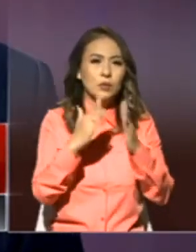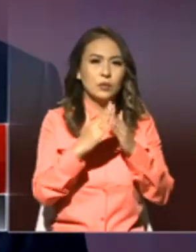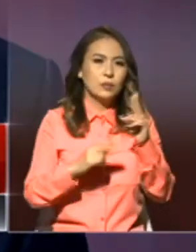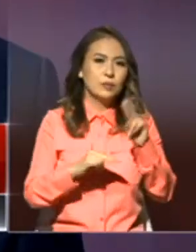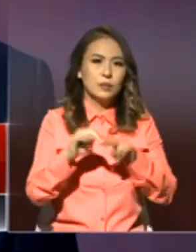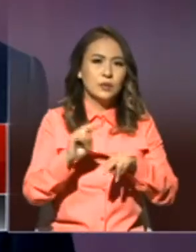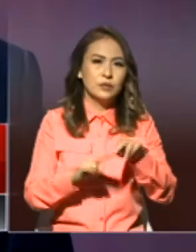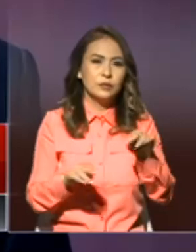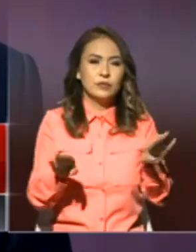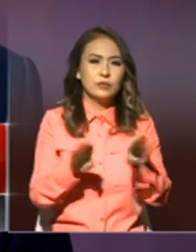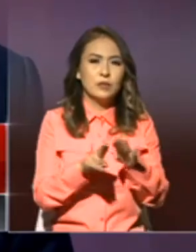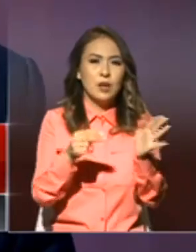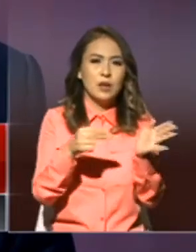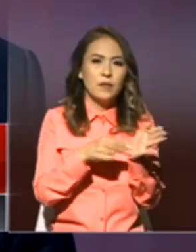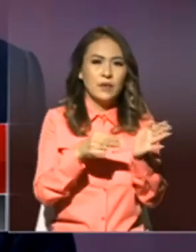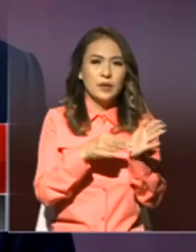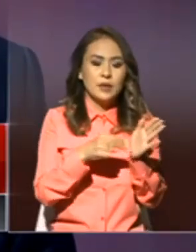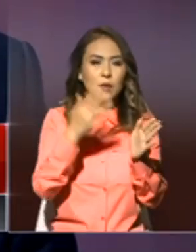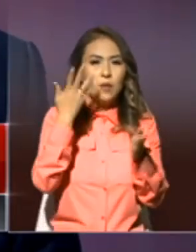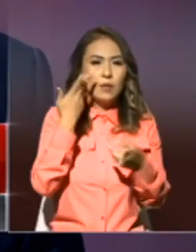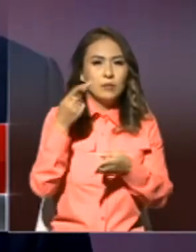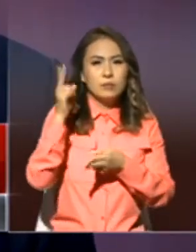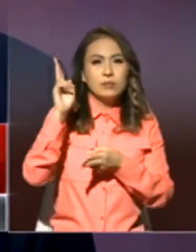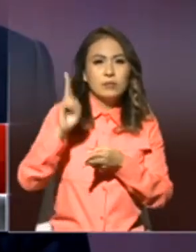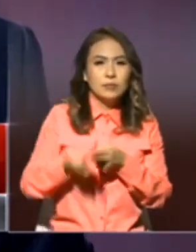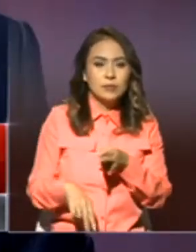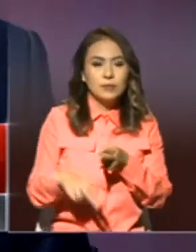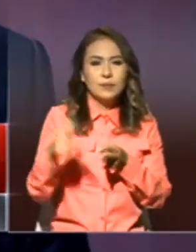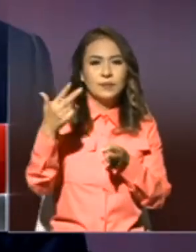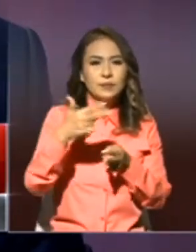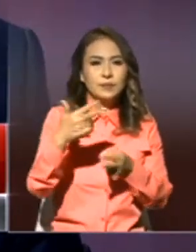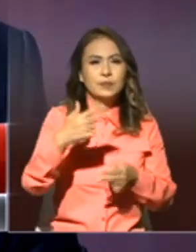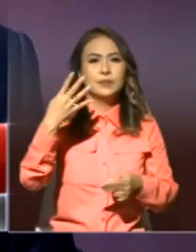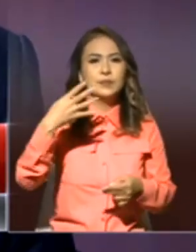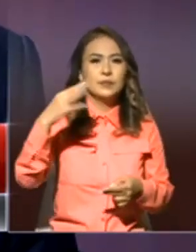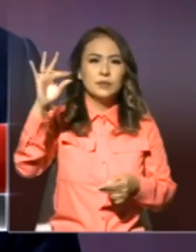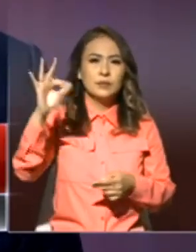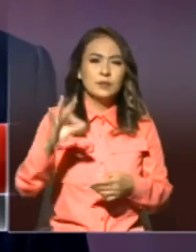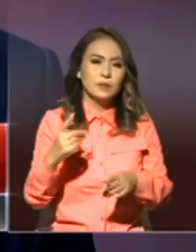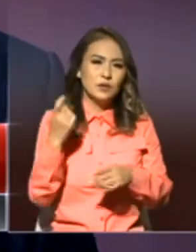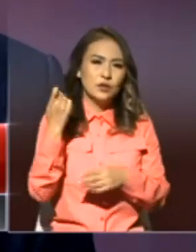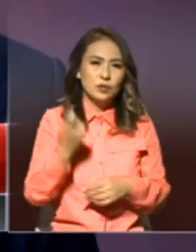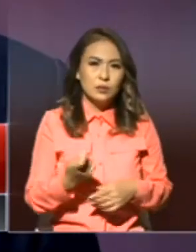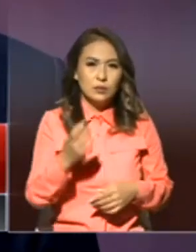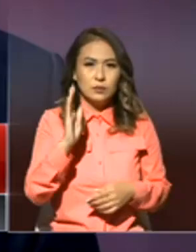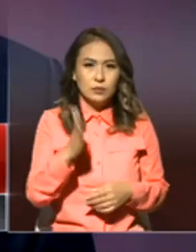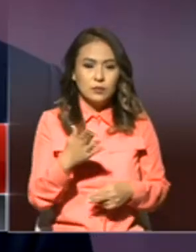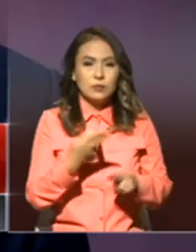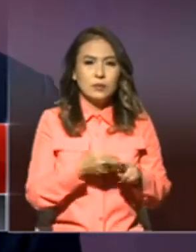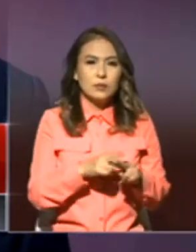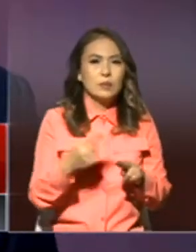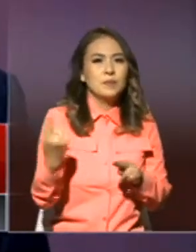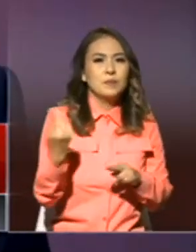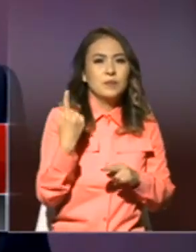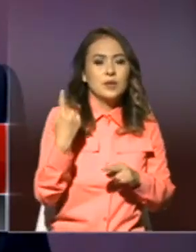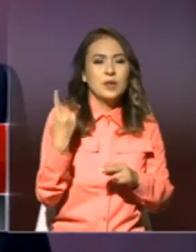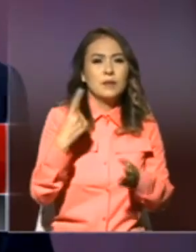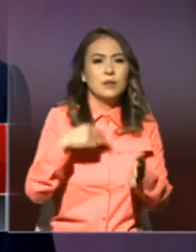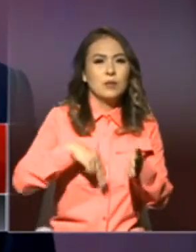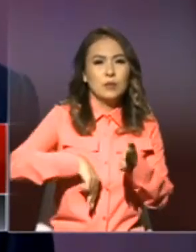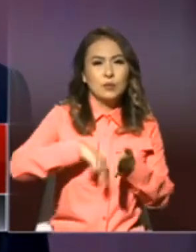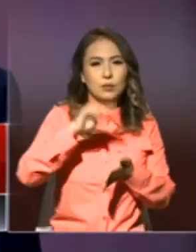үй салып жатқан кезде оның құны қалай болғанда біткенге қарағанда 30-40% арзан болады. Сондықтан ол біріншіден сатып алып жатқан